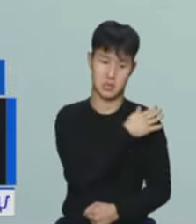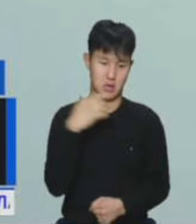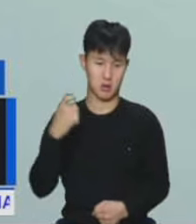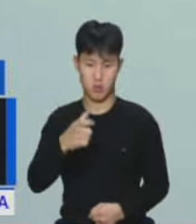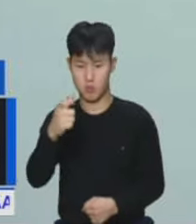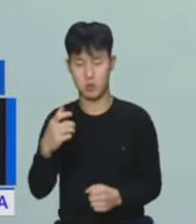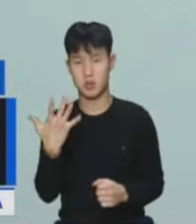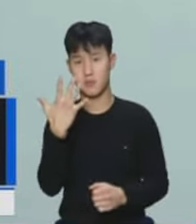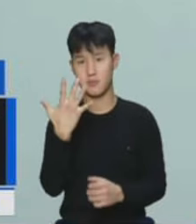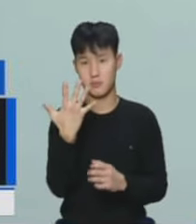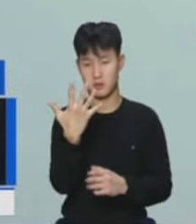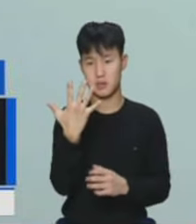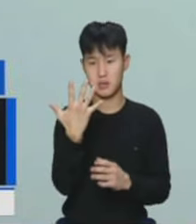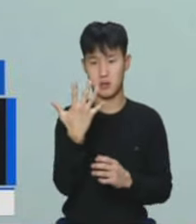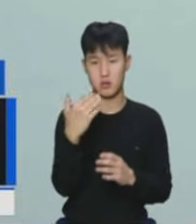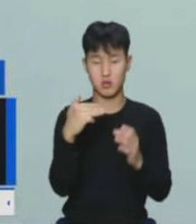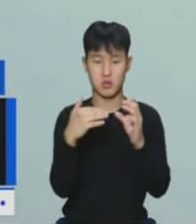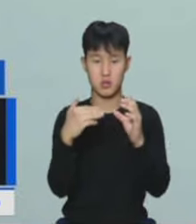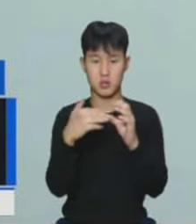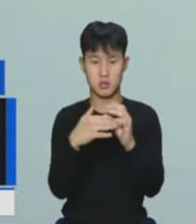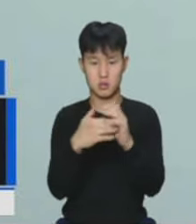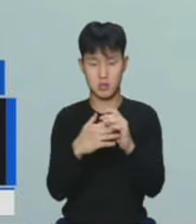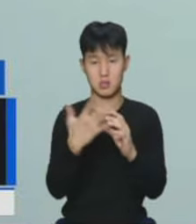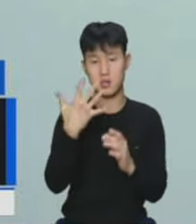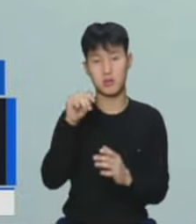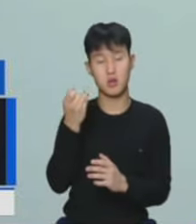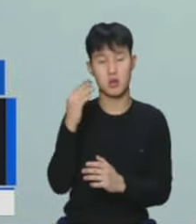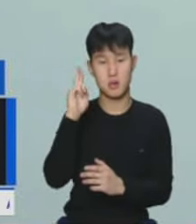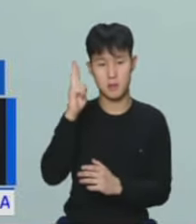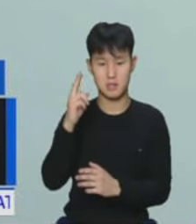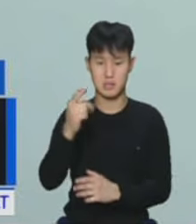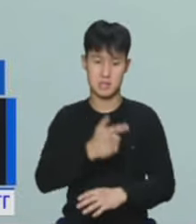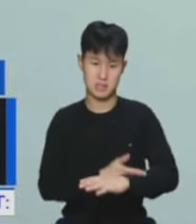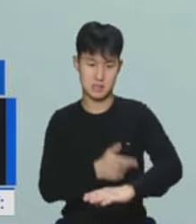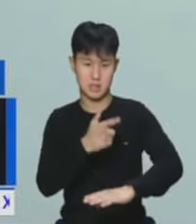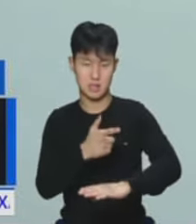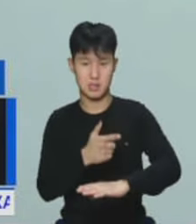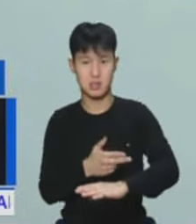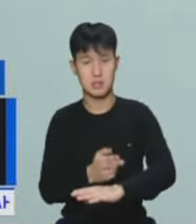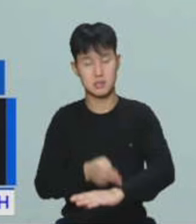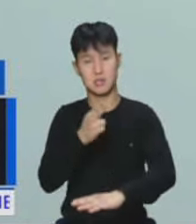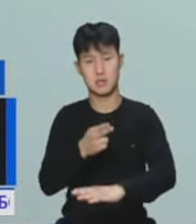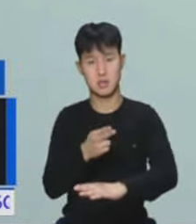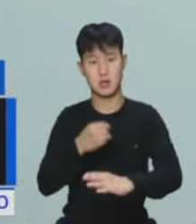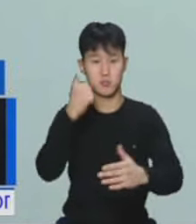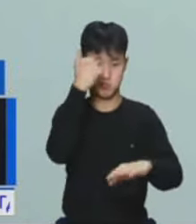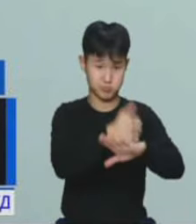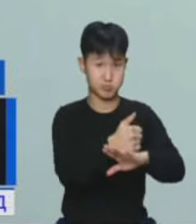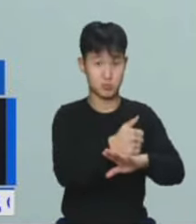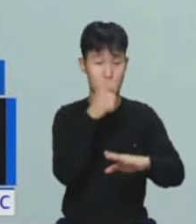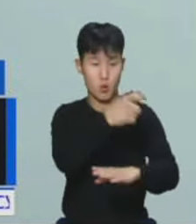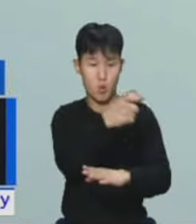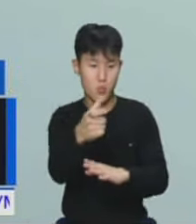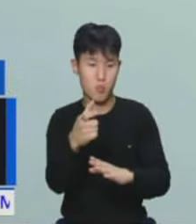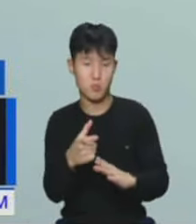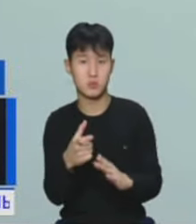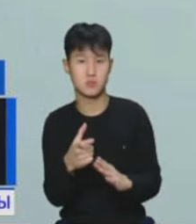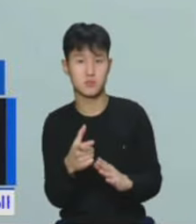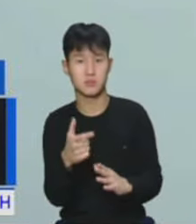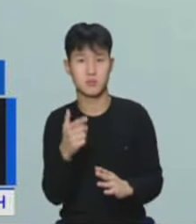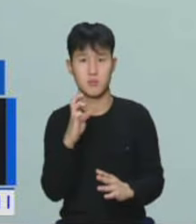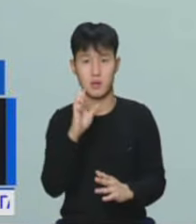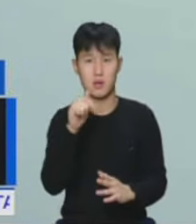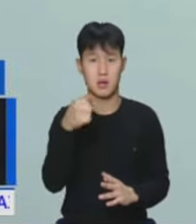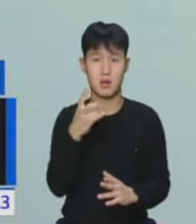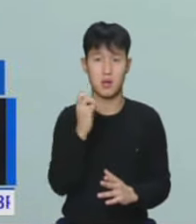таван толгойн захирлын тавьдаг. Бэгаангийг тавьдаг. Тэгээд тэр хүмүүс тавьсан учраас тэр хүмүүсээрээ одоо бэгаангийгаар